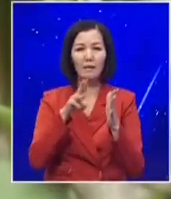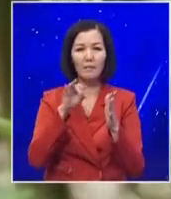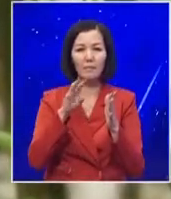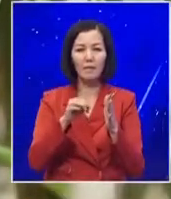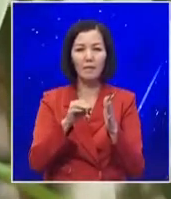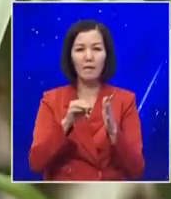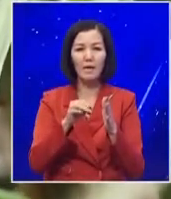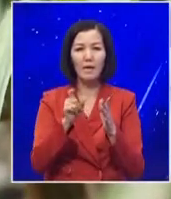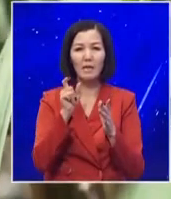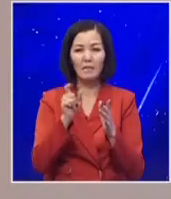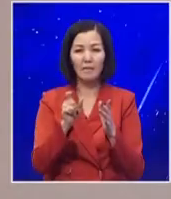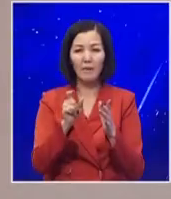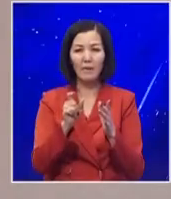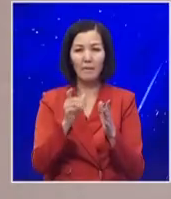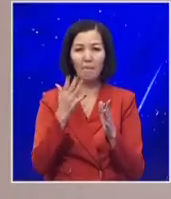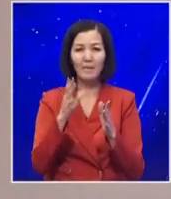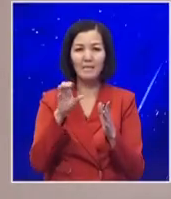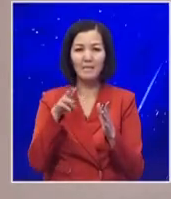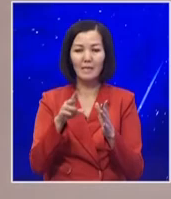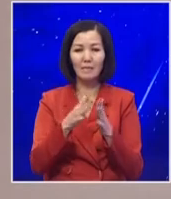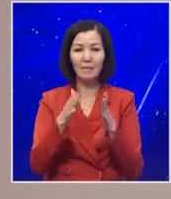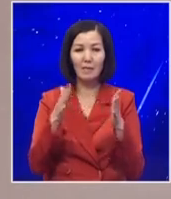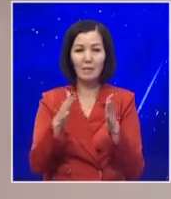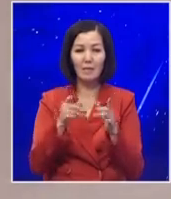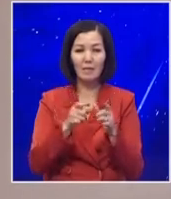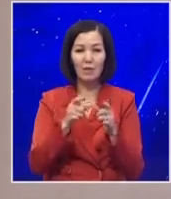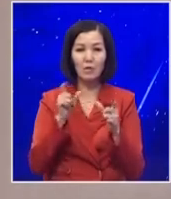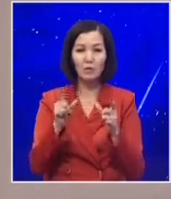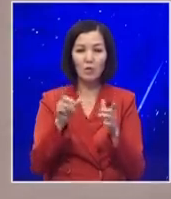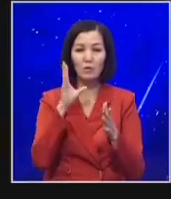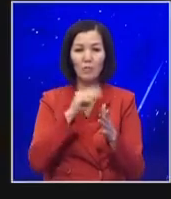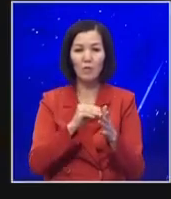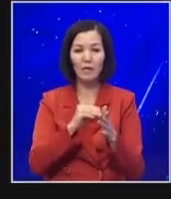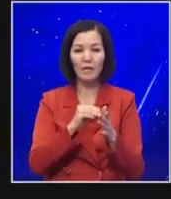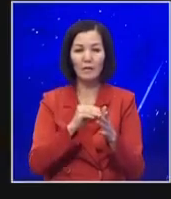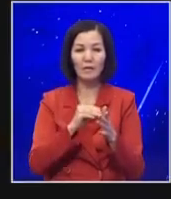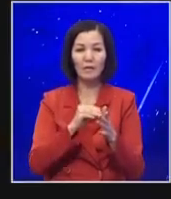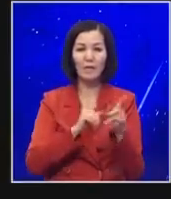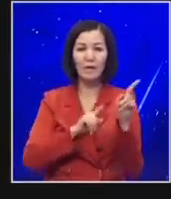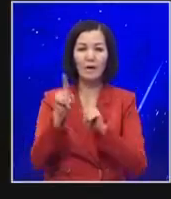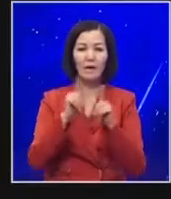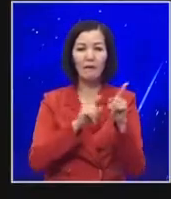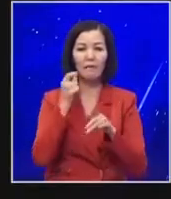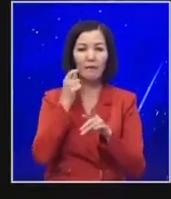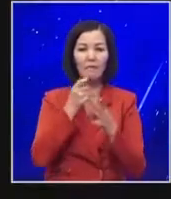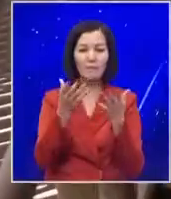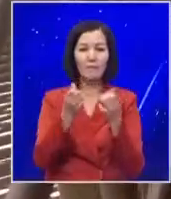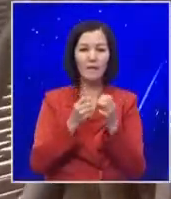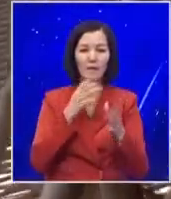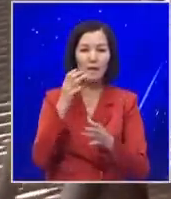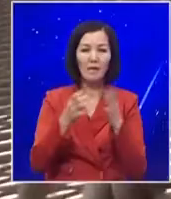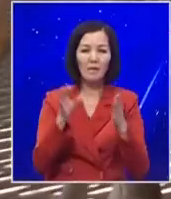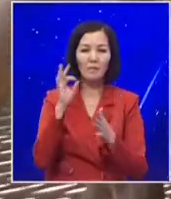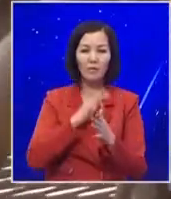5 сантиметрдей болады. Әлемдегі 2 миллиард тоннаға жуық қант дәл осы қант қамысынан алынады. Бұл әлем халқы